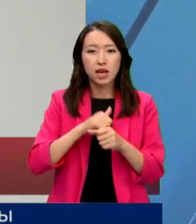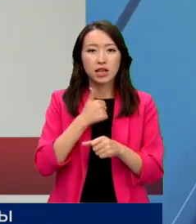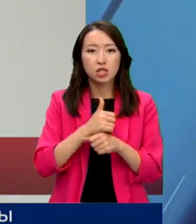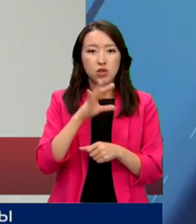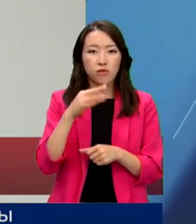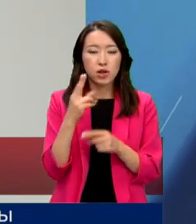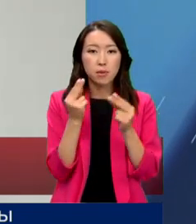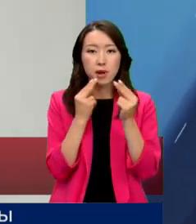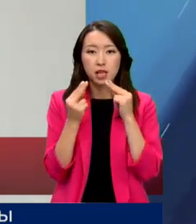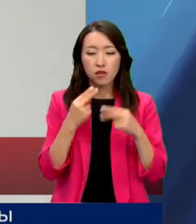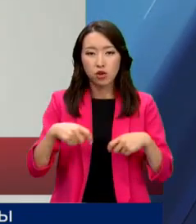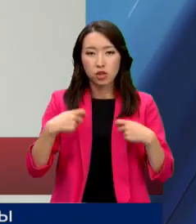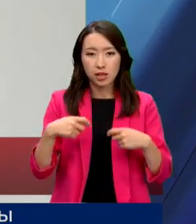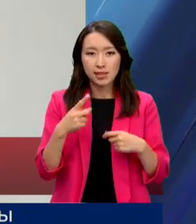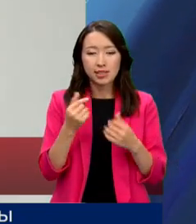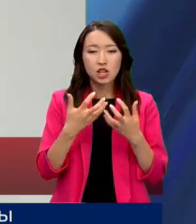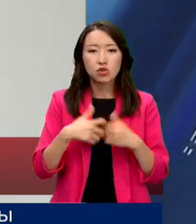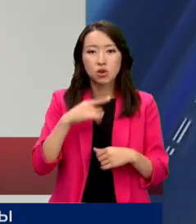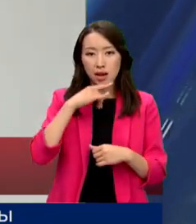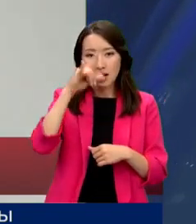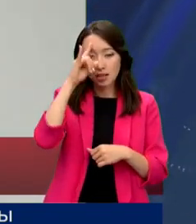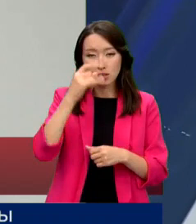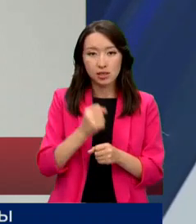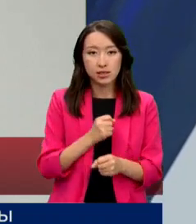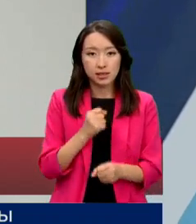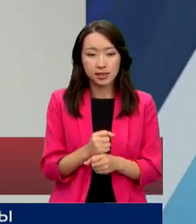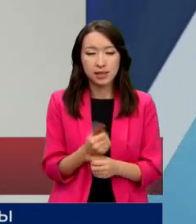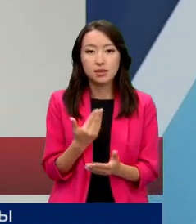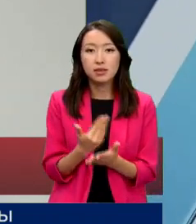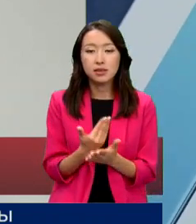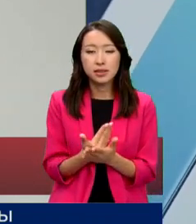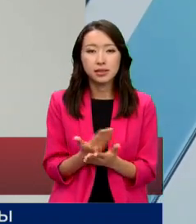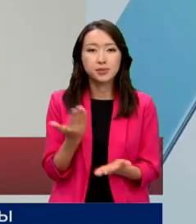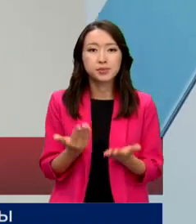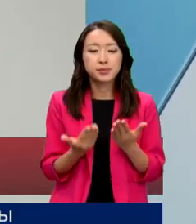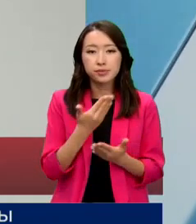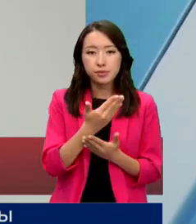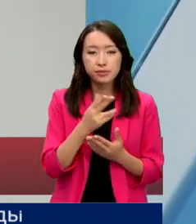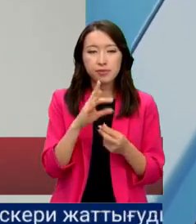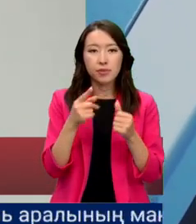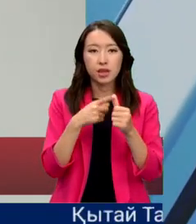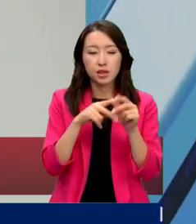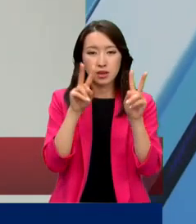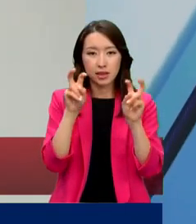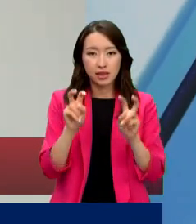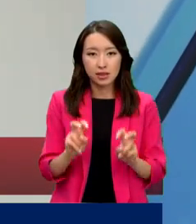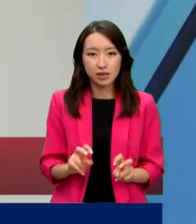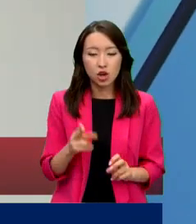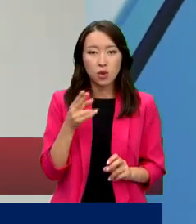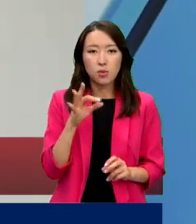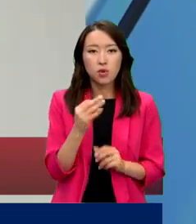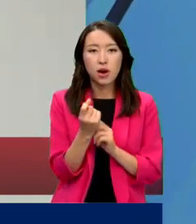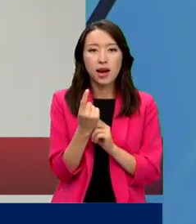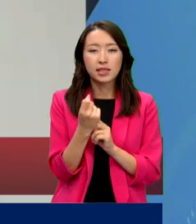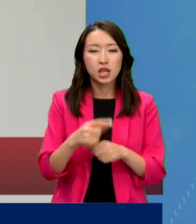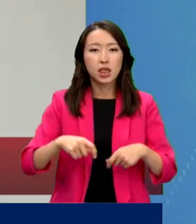видам продовольственных товаров за счет отечественного производства составляет, вот, например, если их поименно назвать, вот, например, по